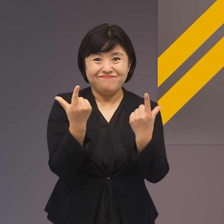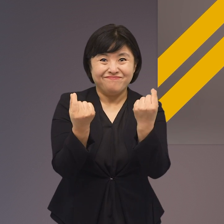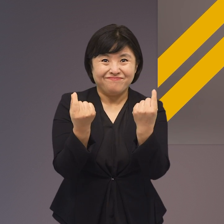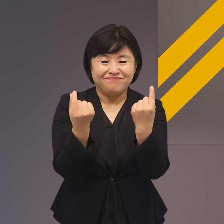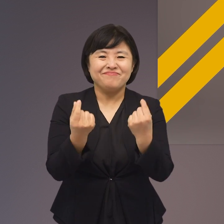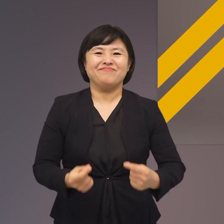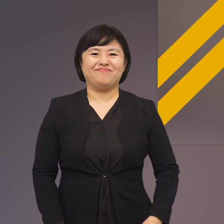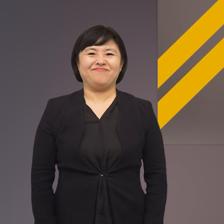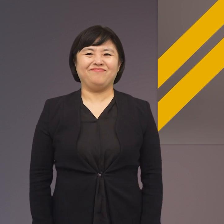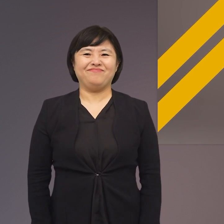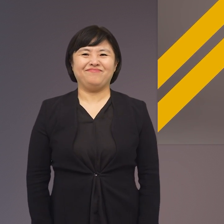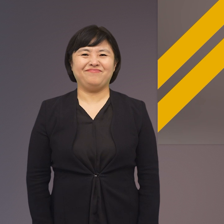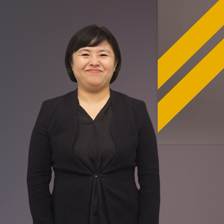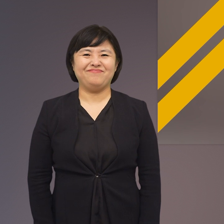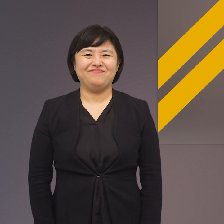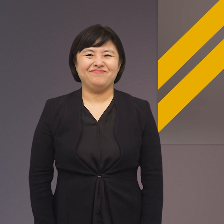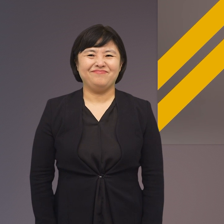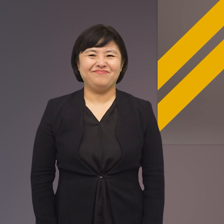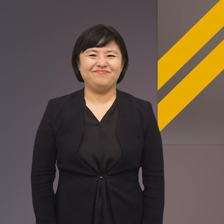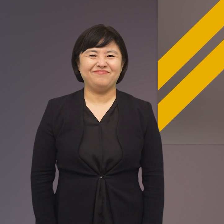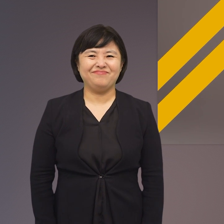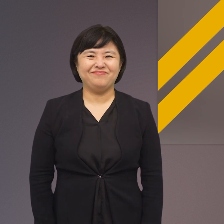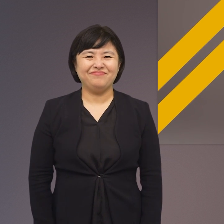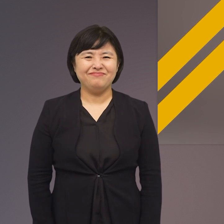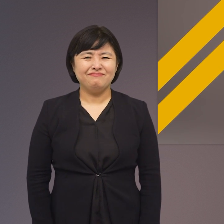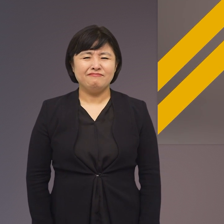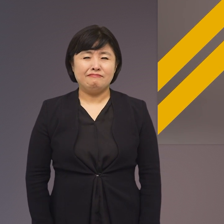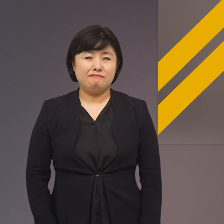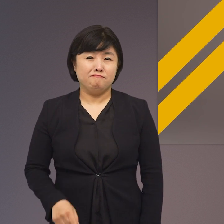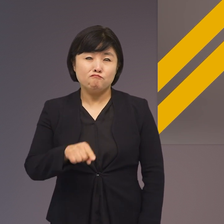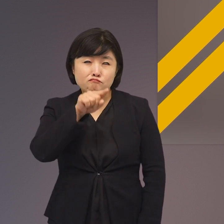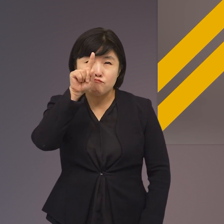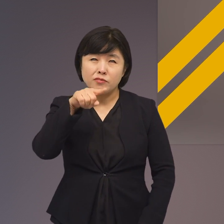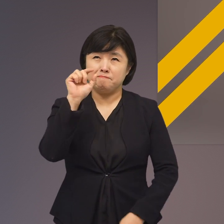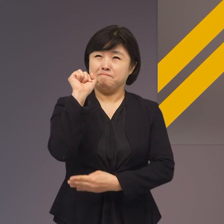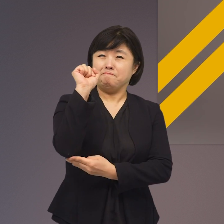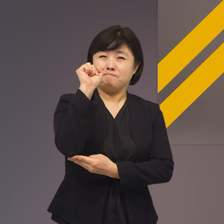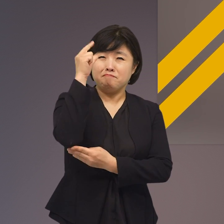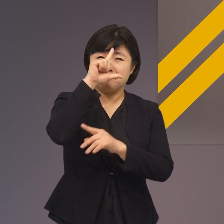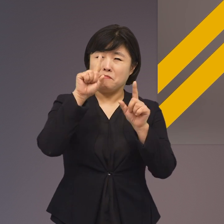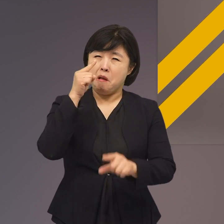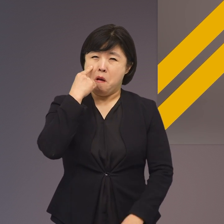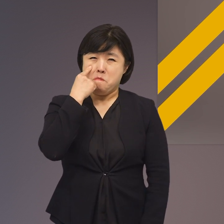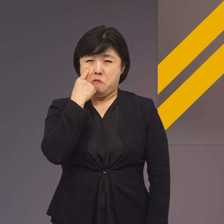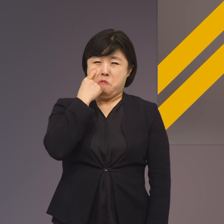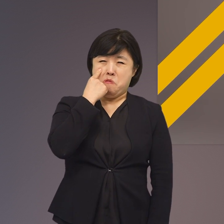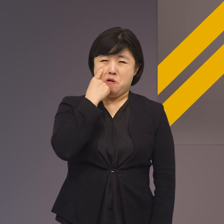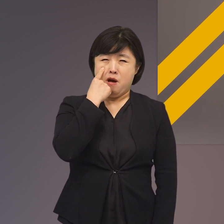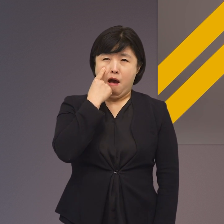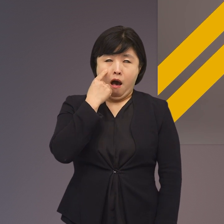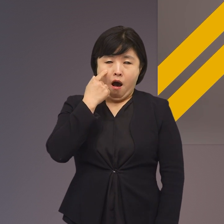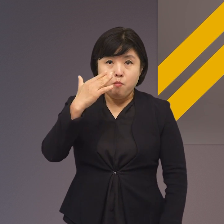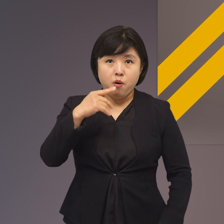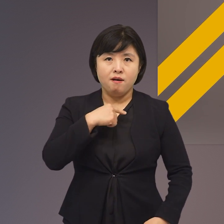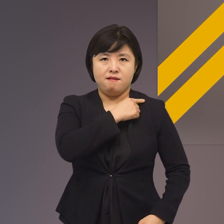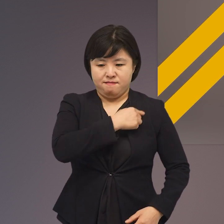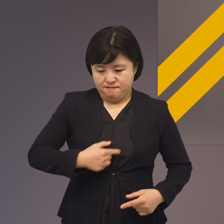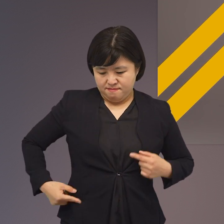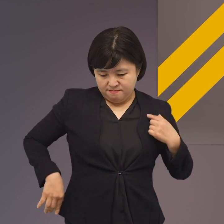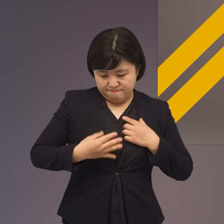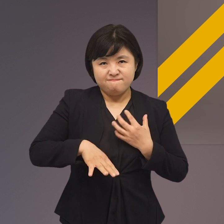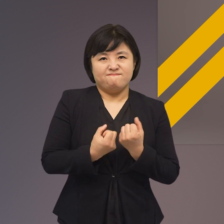원했나 하는 생각이 들었습니다. 이 상에서 가장 눈에 먼저 들어오는 것은